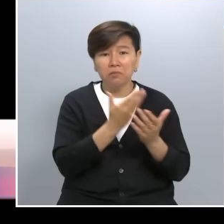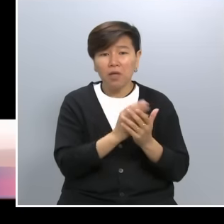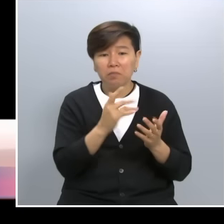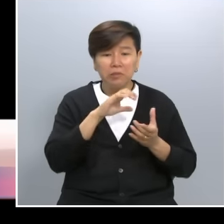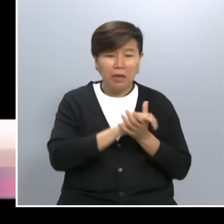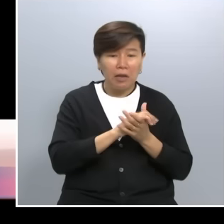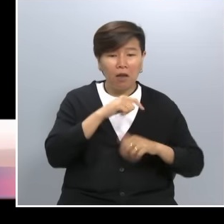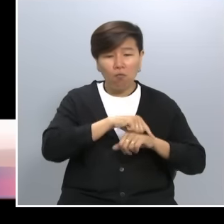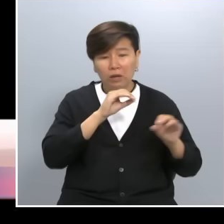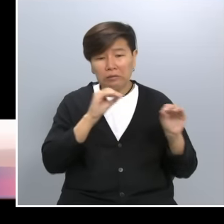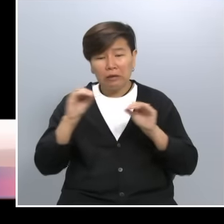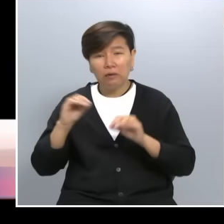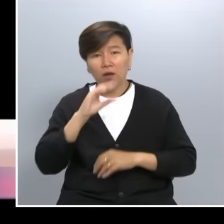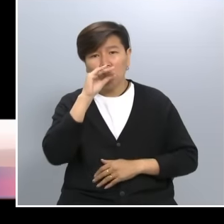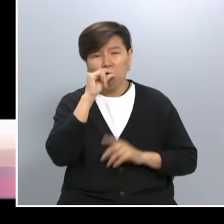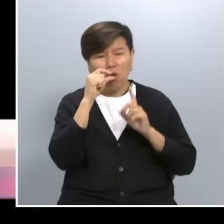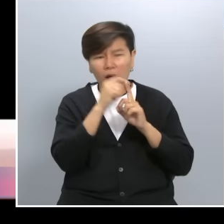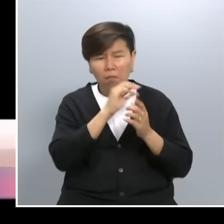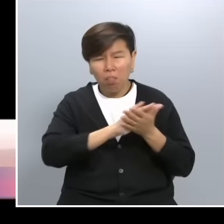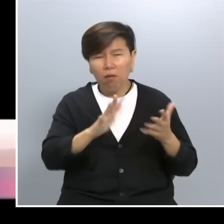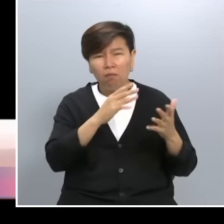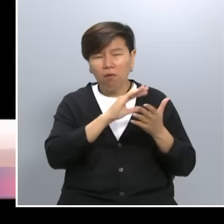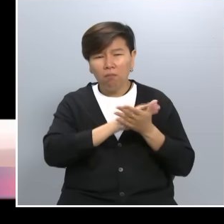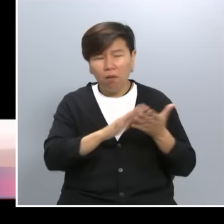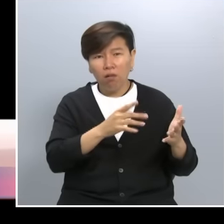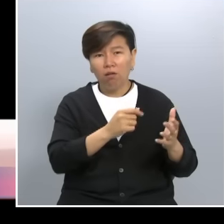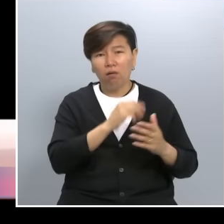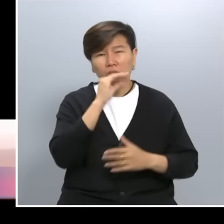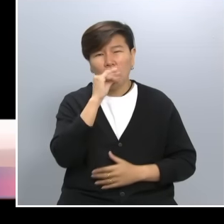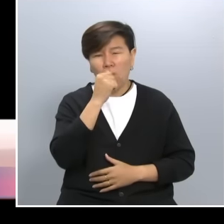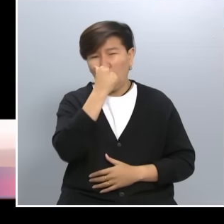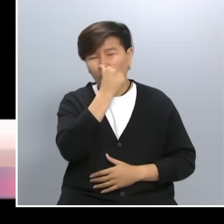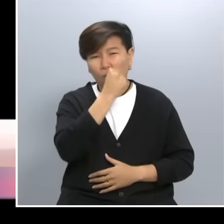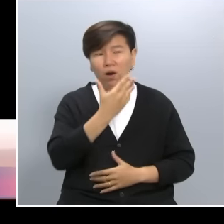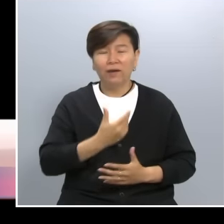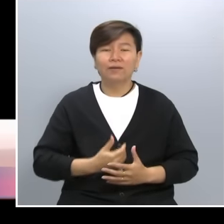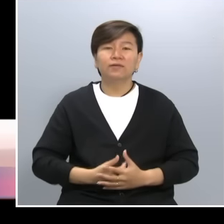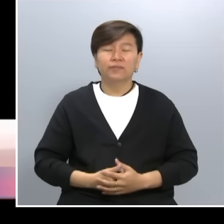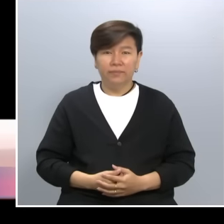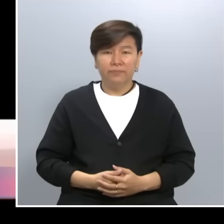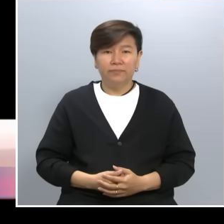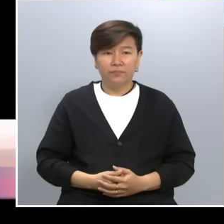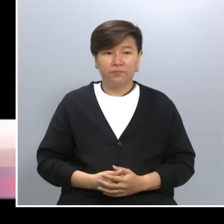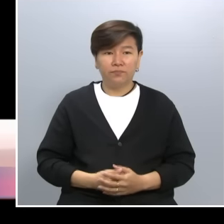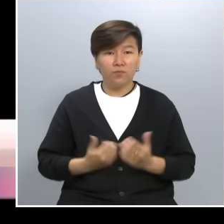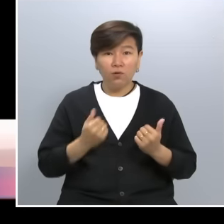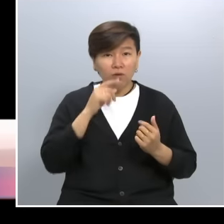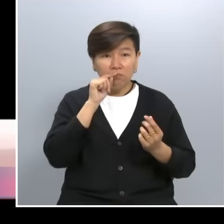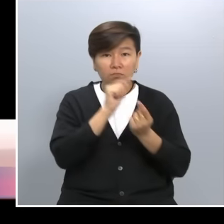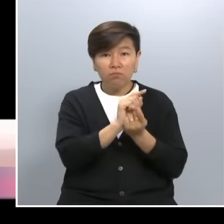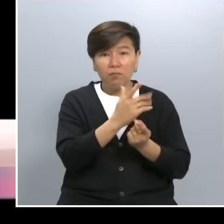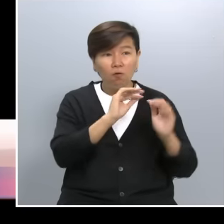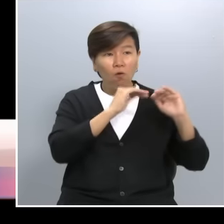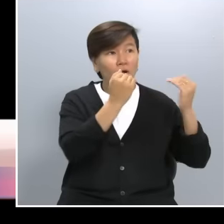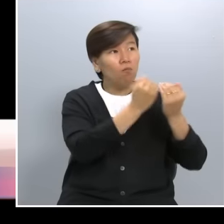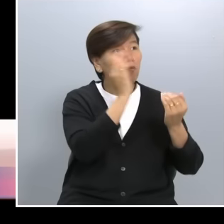แบบกฟดกระฟาดใส่อย่างเงี้ยอืก็คือมีแต่ครอบครัวฝั่งหนูไปเยี่บจนตอนนี้ไม่เห็นหน้าครอบครัวฝั่งเขาติด